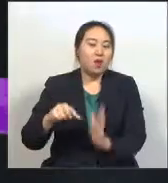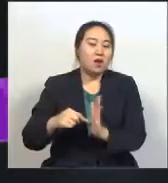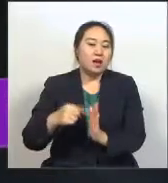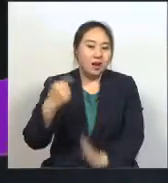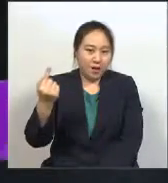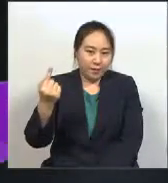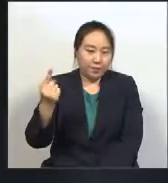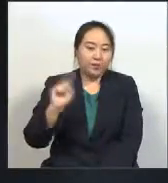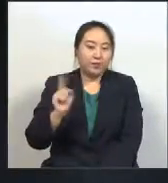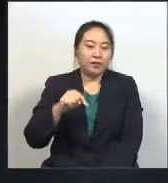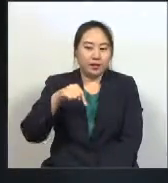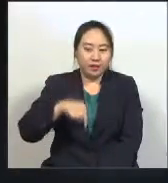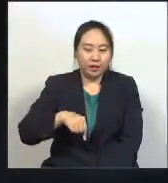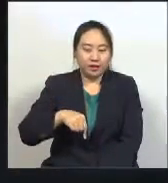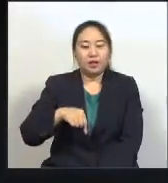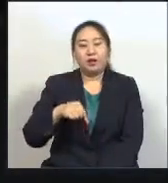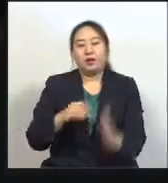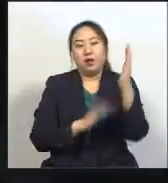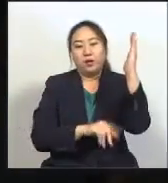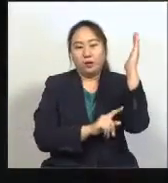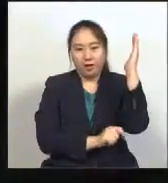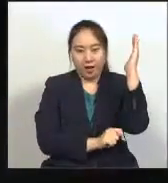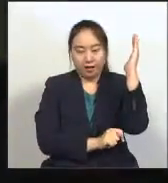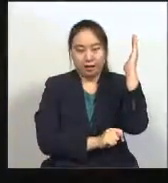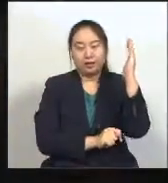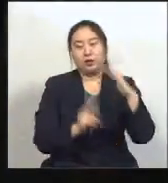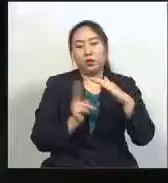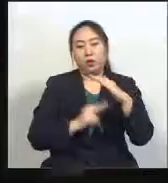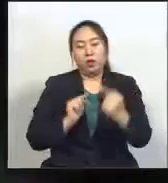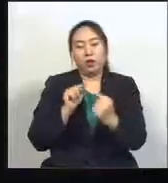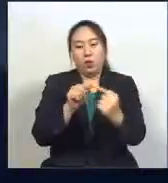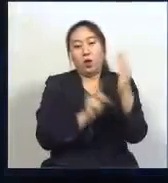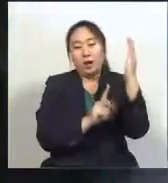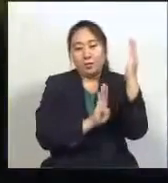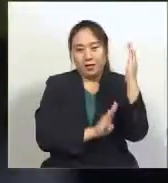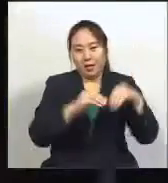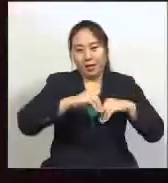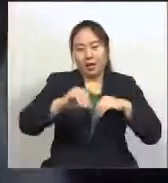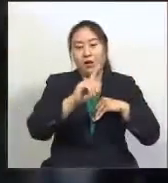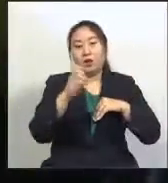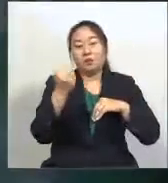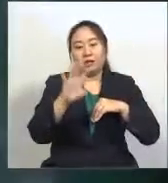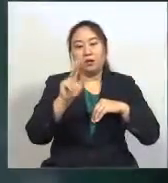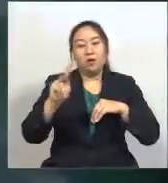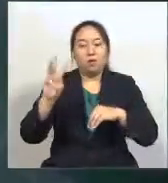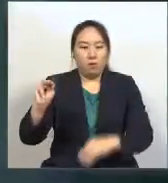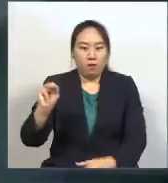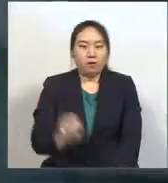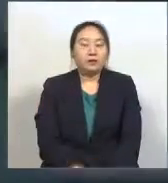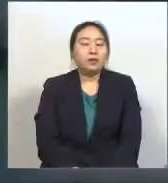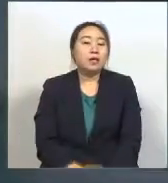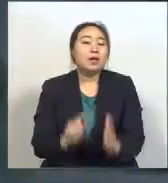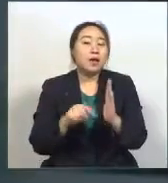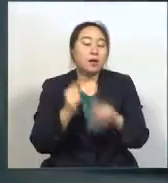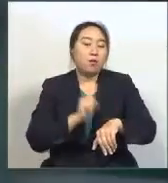เริ่มออกสตาร์ทที่บริเวณหาดราชมงคลจังหวัดตรังค่ะมุ่งหน้าไปสู่จังหวัดกระบี่ระยะทาง114กิโลเมตรเ